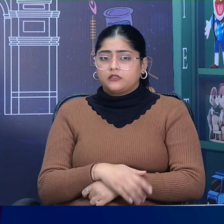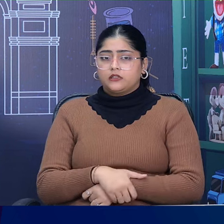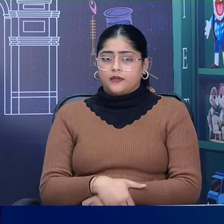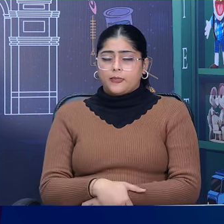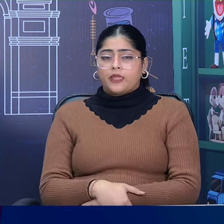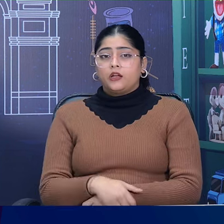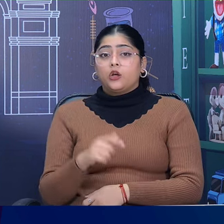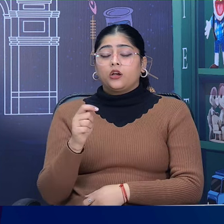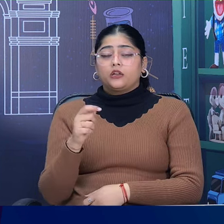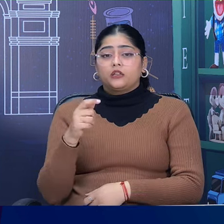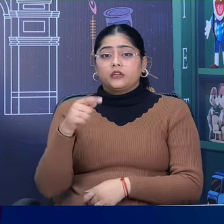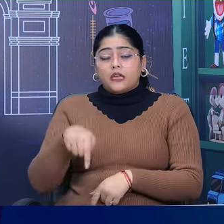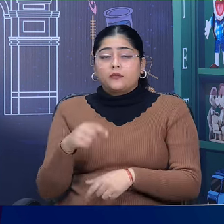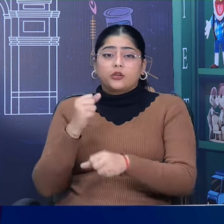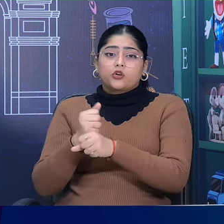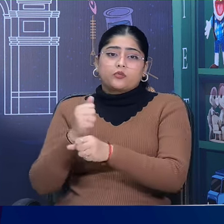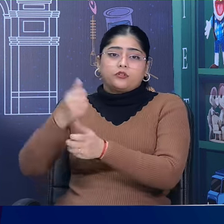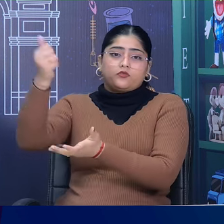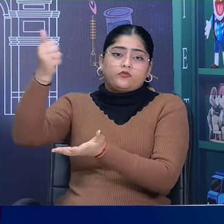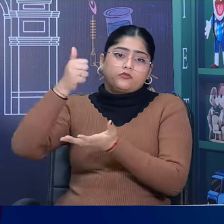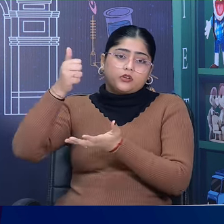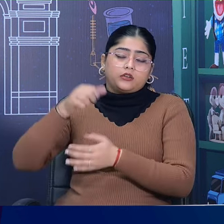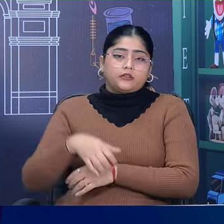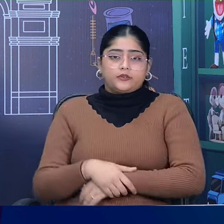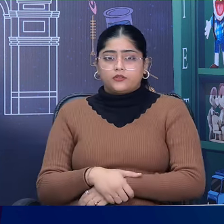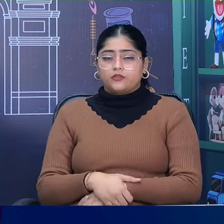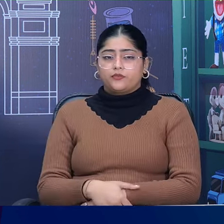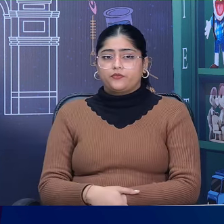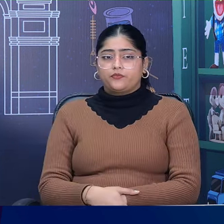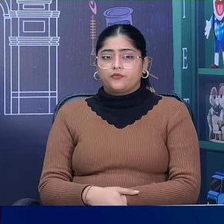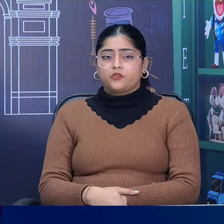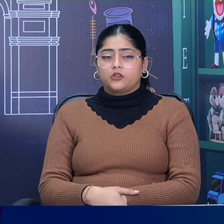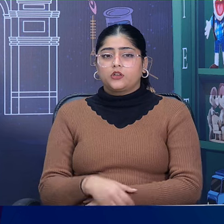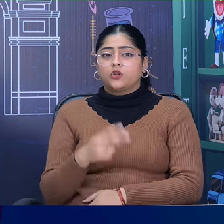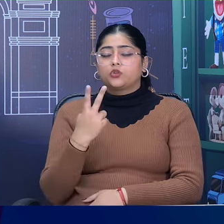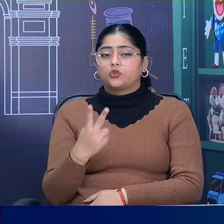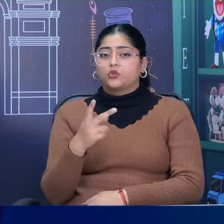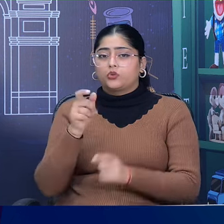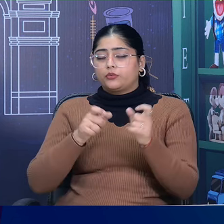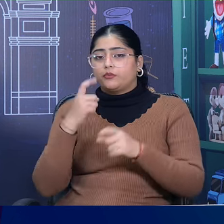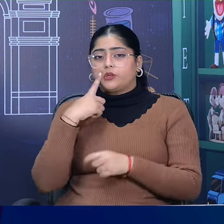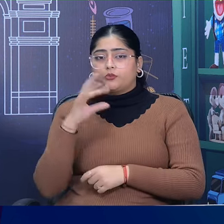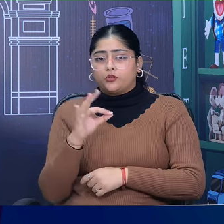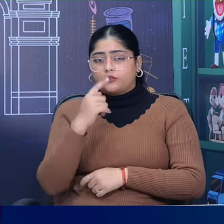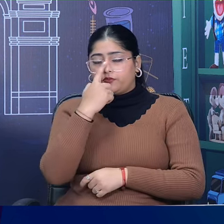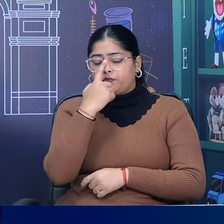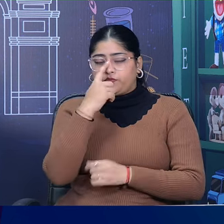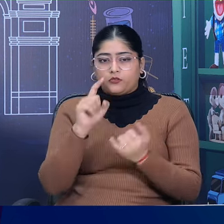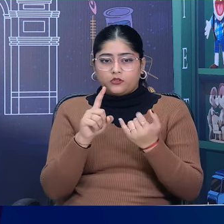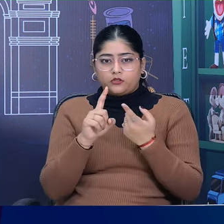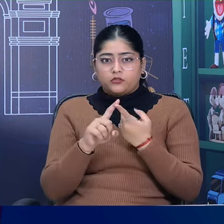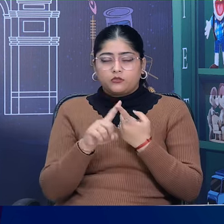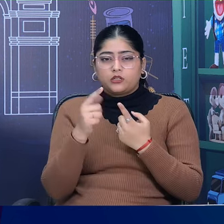धन राशि देती है जो गांव के प्रत्येक व्यक्ति को मिलेगी जी अब दो लोगों का रोल बहुत इंपॉर्टेंट हो गया हम एक सेक्रेटरी